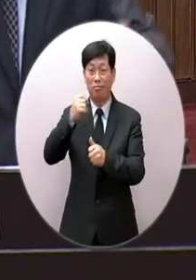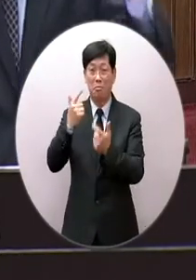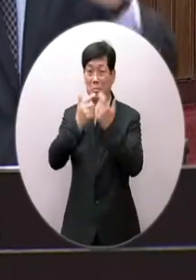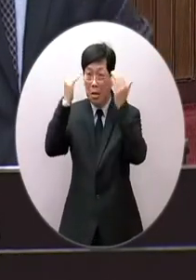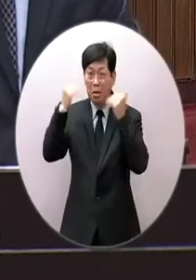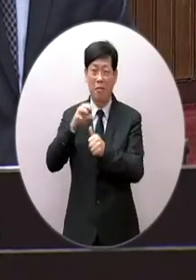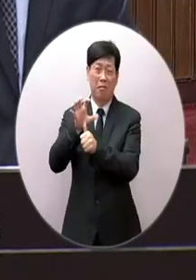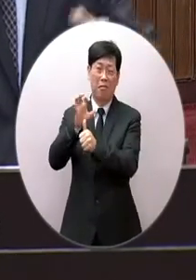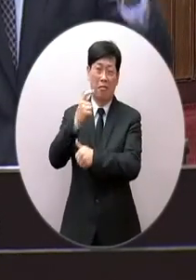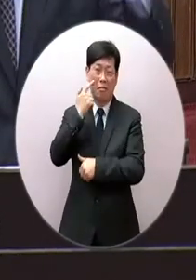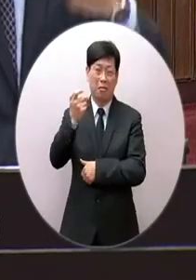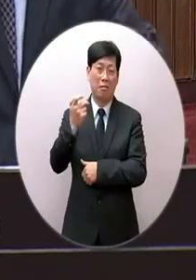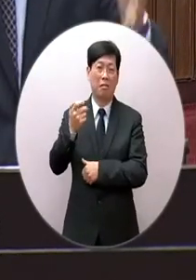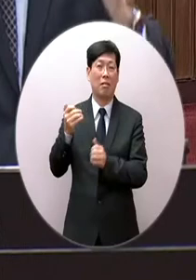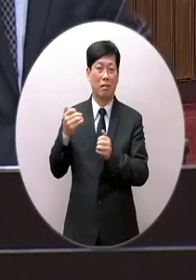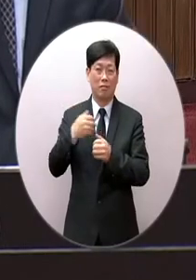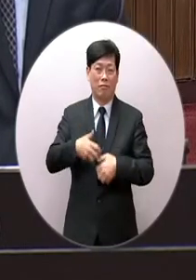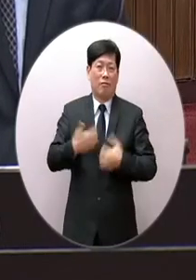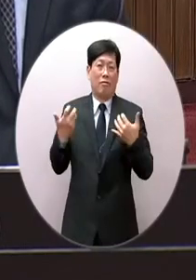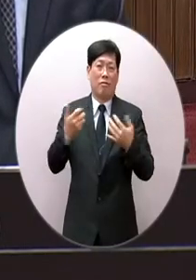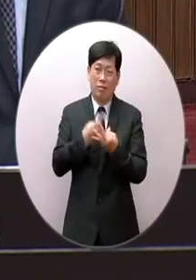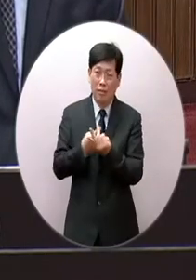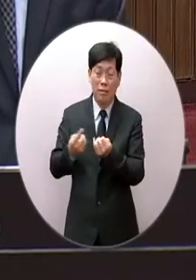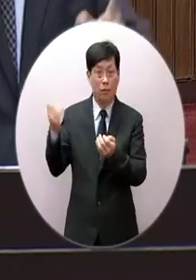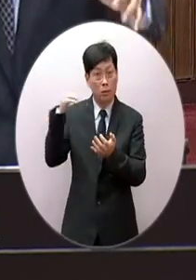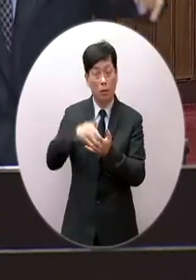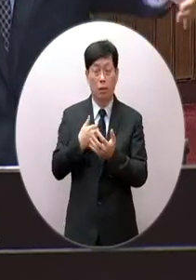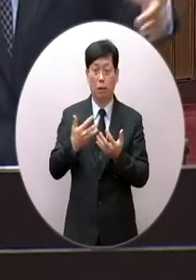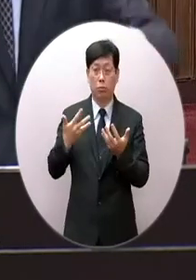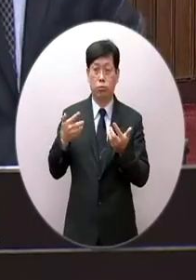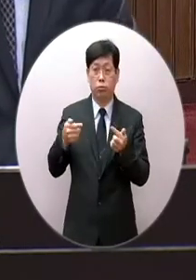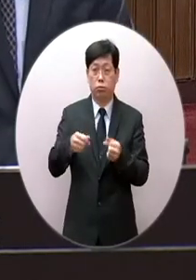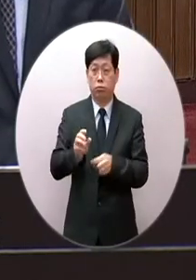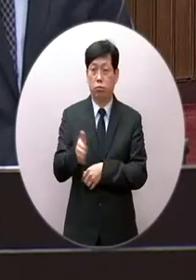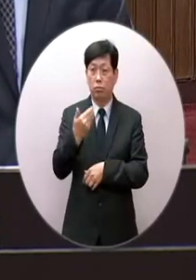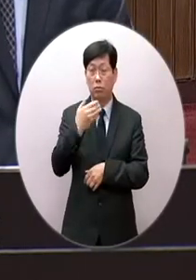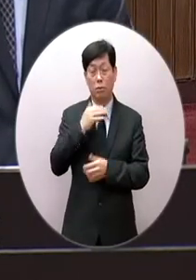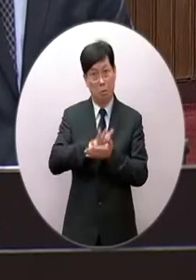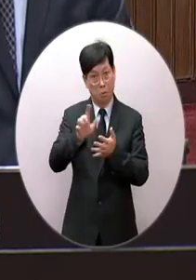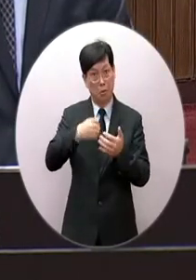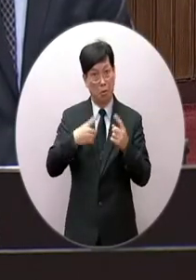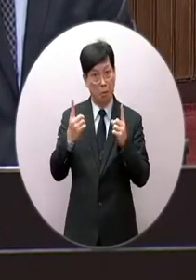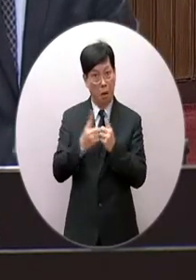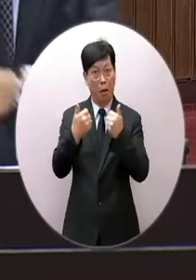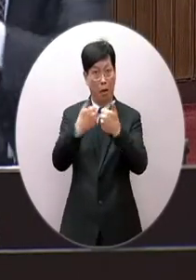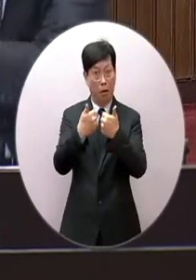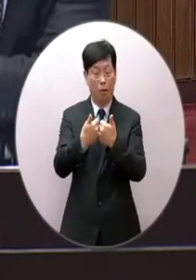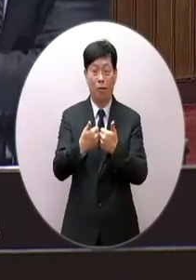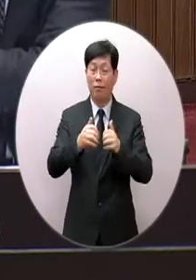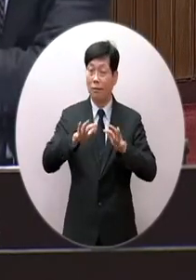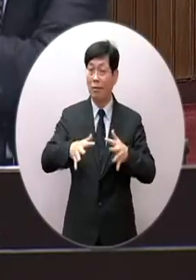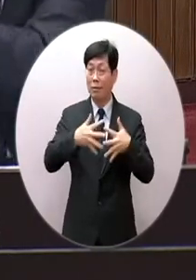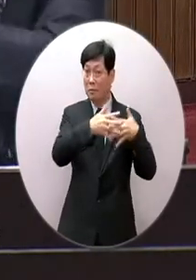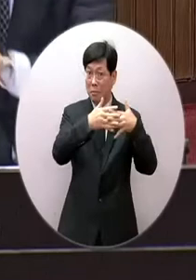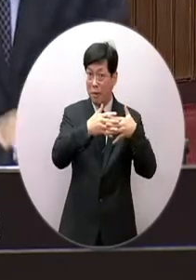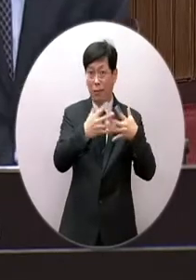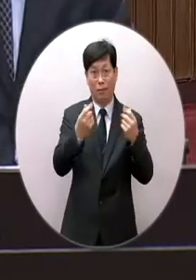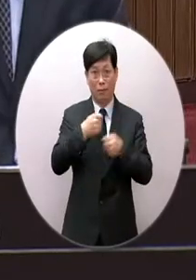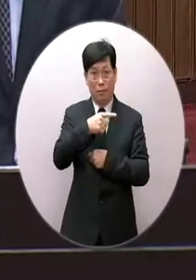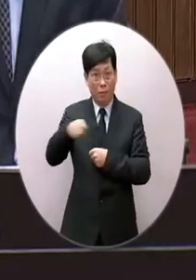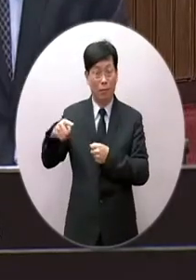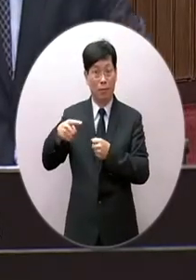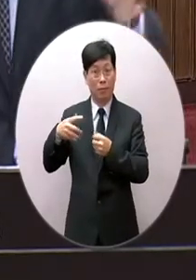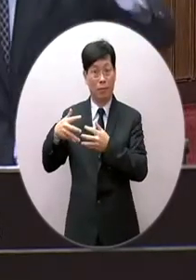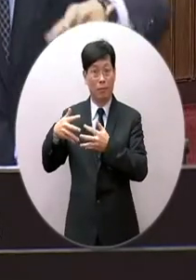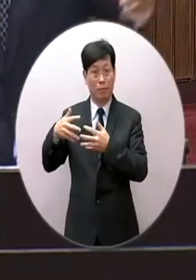箭人啊，什么的什么火，愤怒之火如何如何？后来现在变成川金会要开始了。现在美国又跟